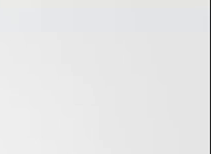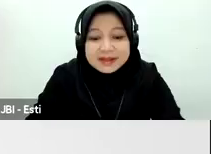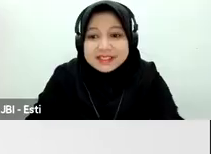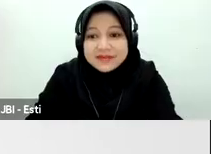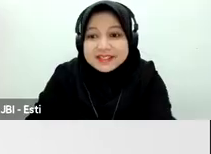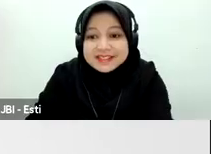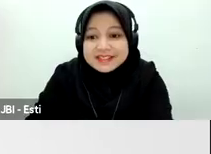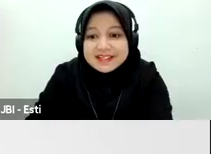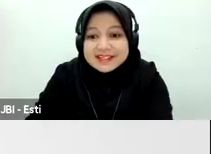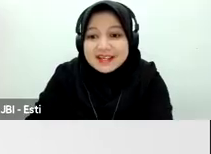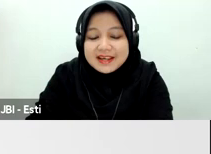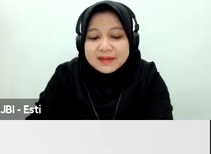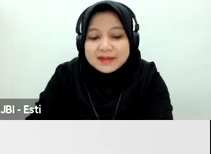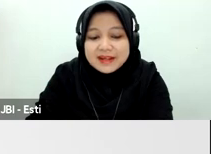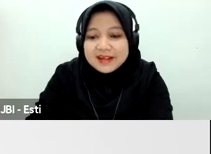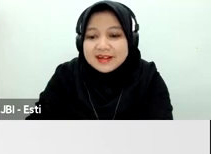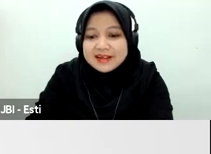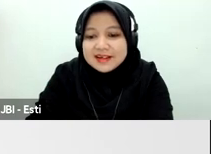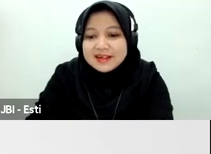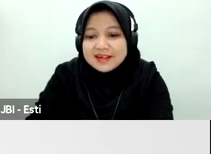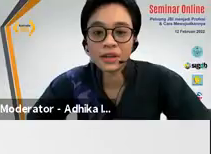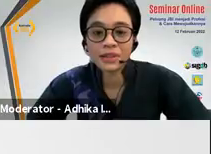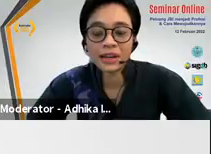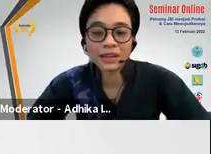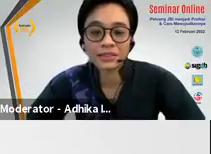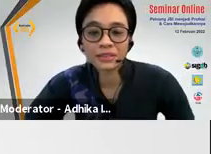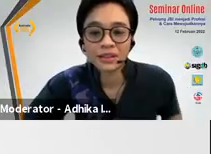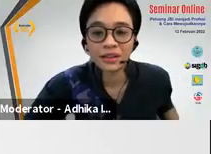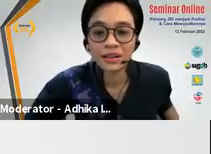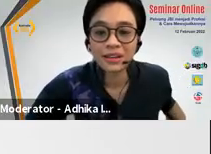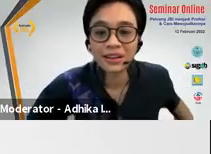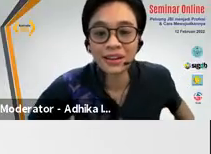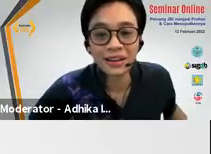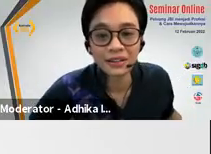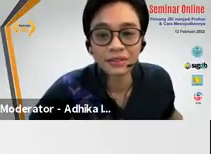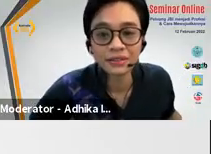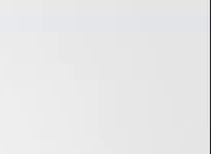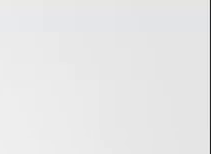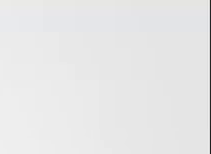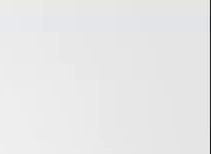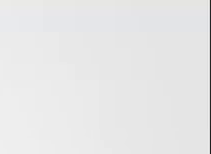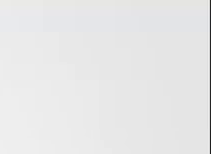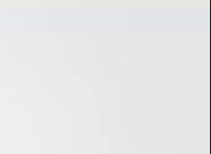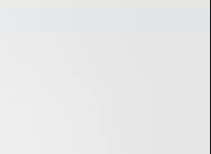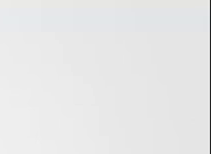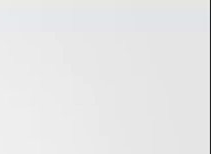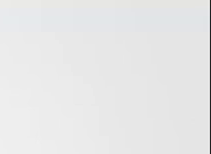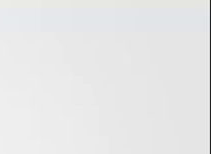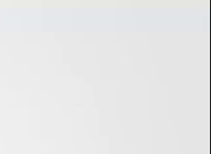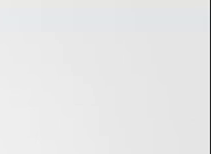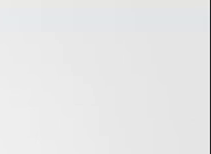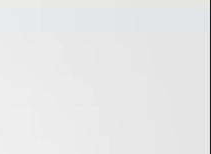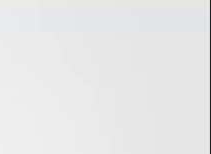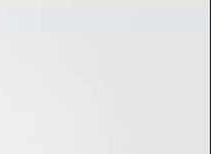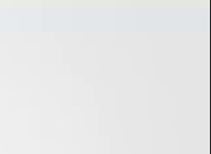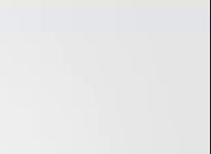sekarang masih krispi saya enggak Made ya sebenarnya mulai bergerak ama avrist lagi